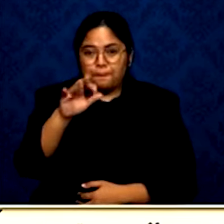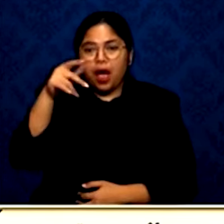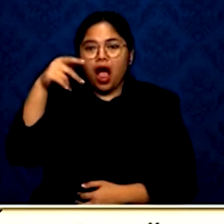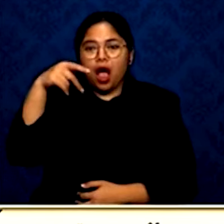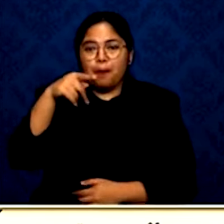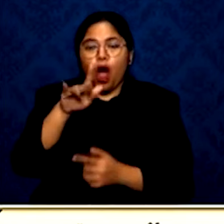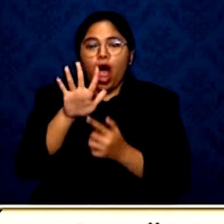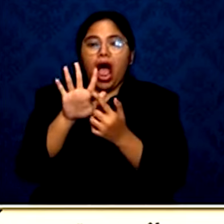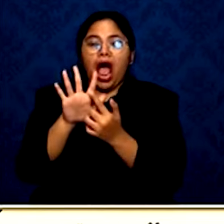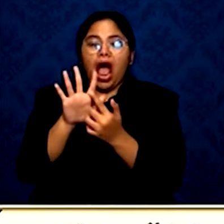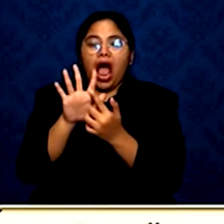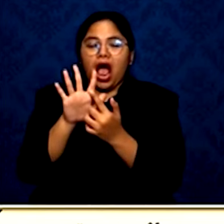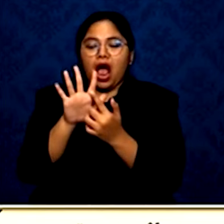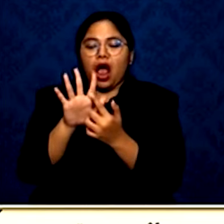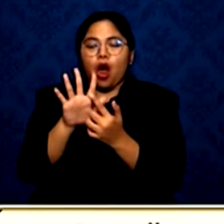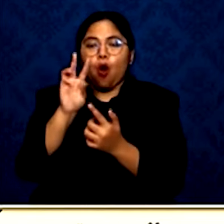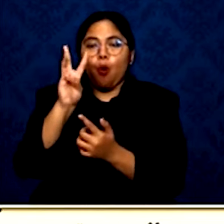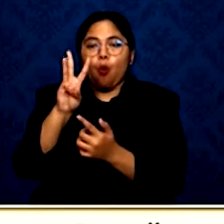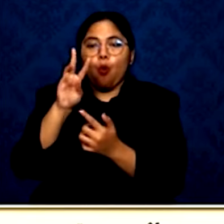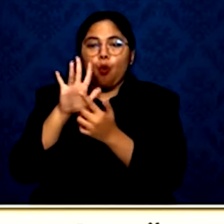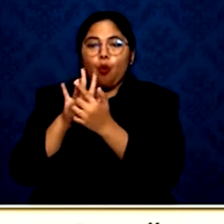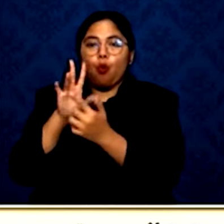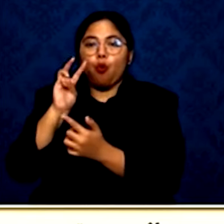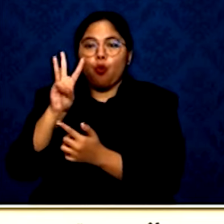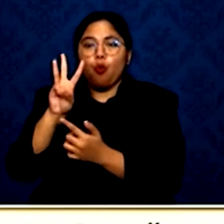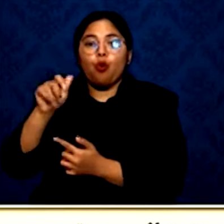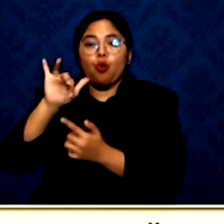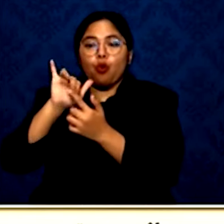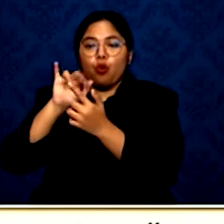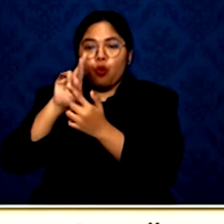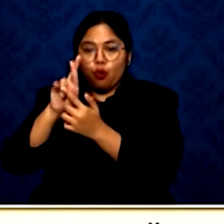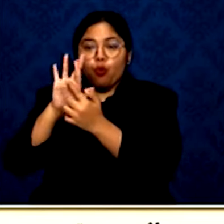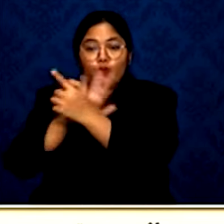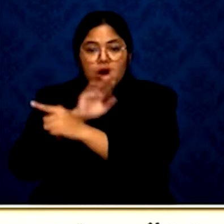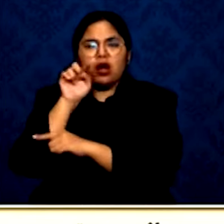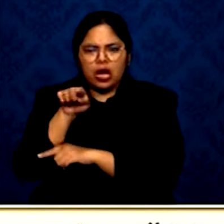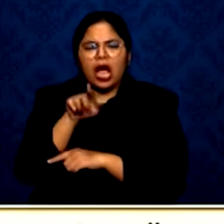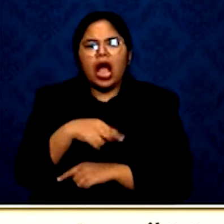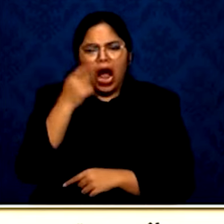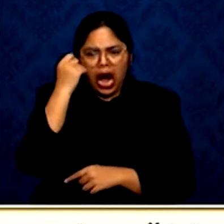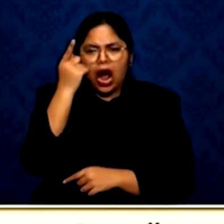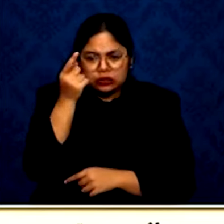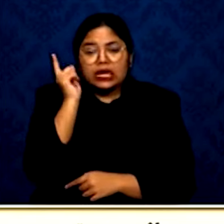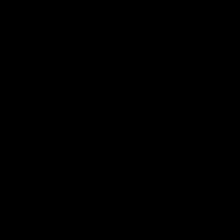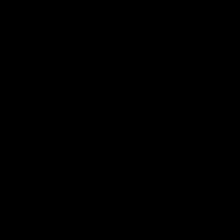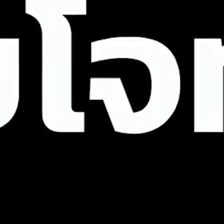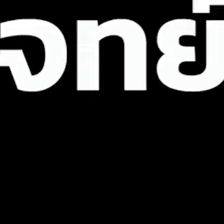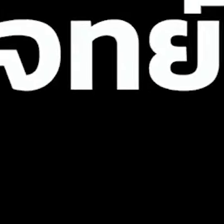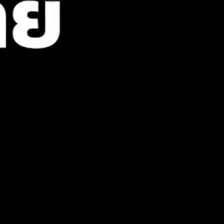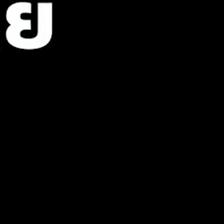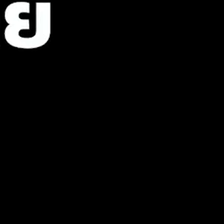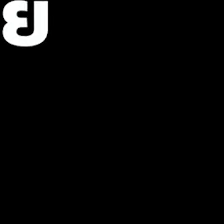โครจากท่านส่ๆ ท่านนึที่อยู่เมืองการผมแล้ววั่นใจท่านประทานว่เดียจะหาว่เหุโคนเป็ซบฮาเวอร์อีก